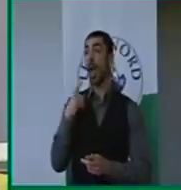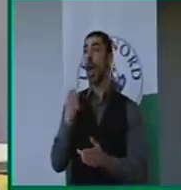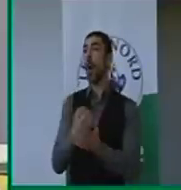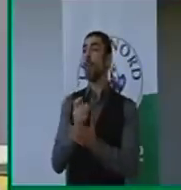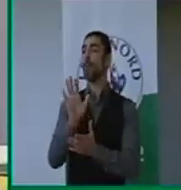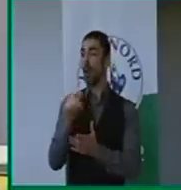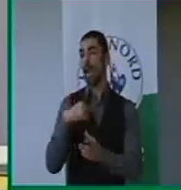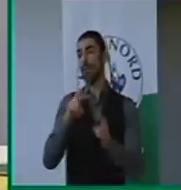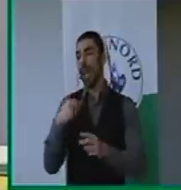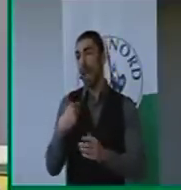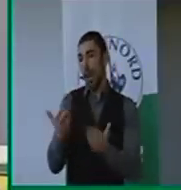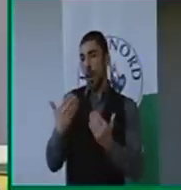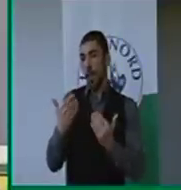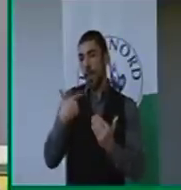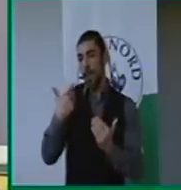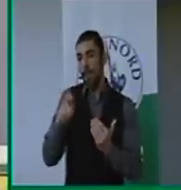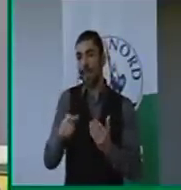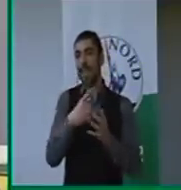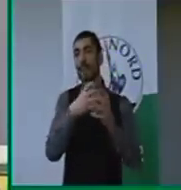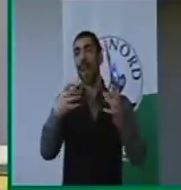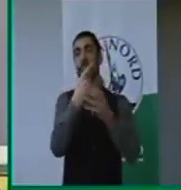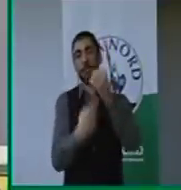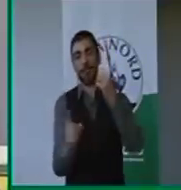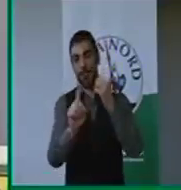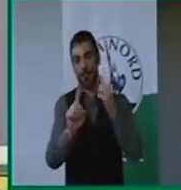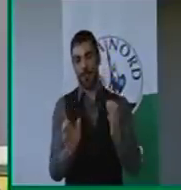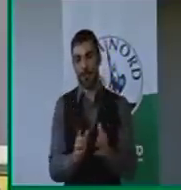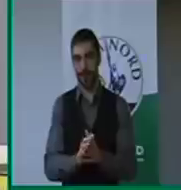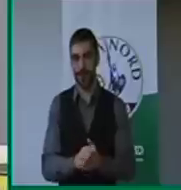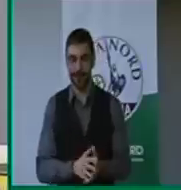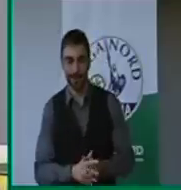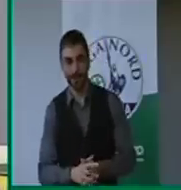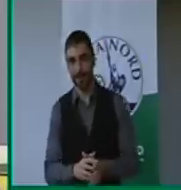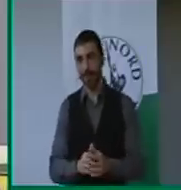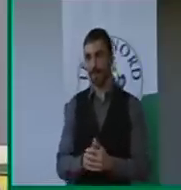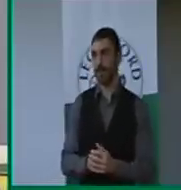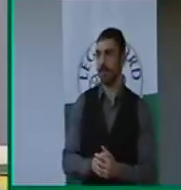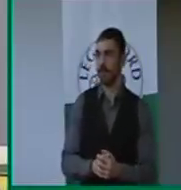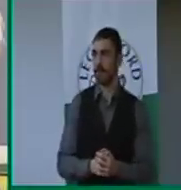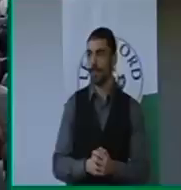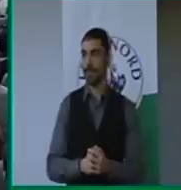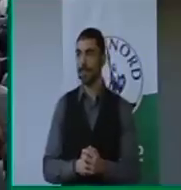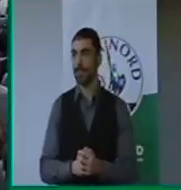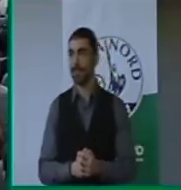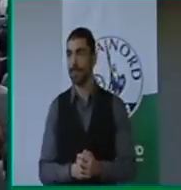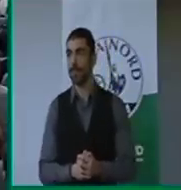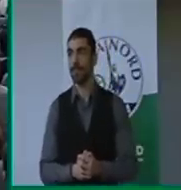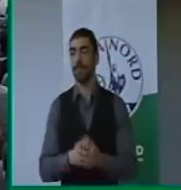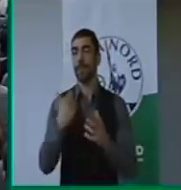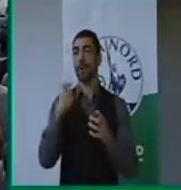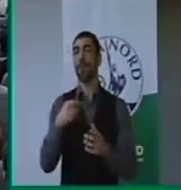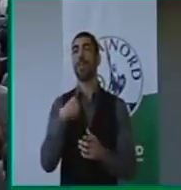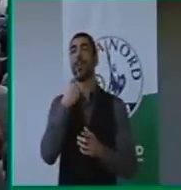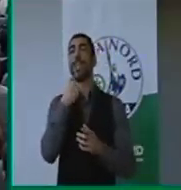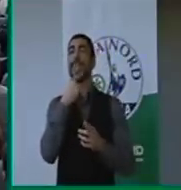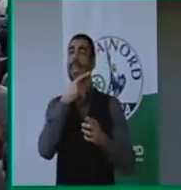almeno mi auguro che l'azienda rimanga a Caravaggio e che dia occupazione io ci impiego 3 ore a far la spesa perché sto lì dove lo fanno chi